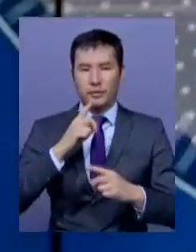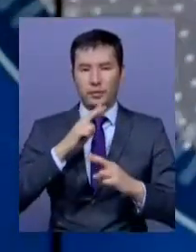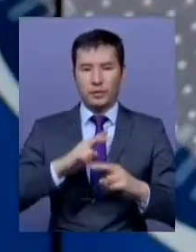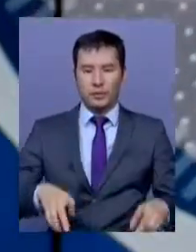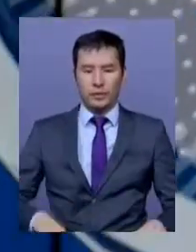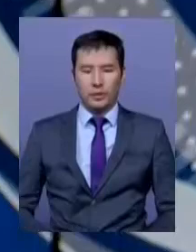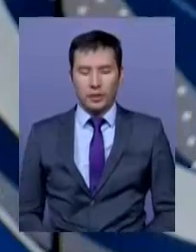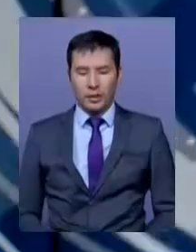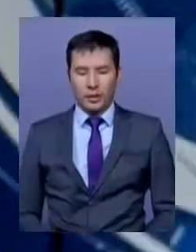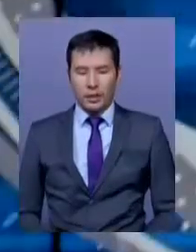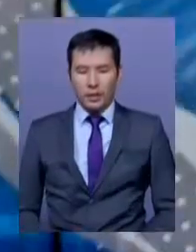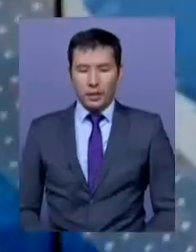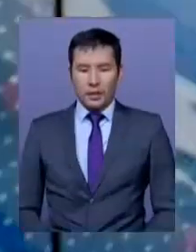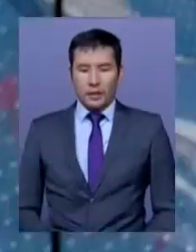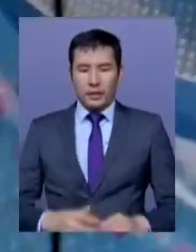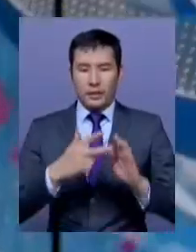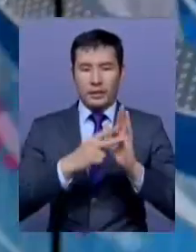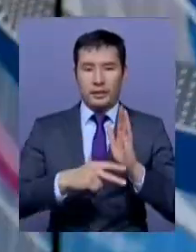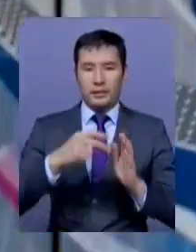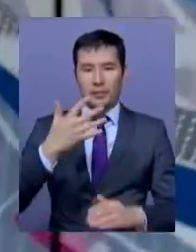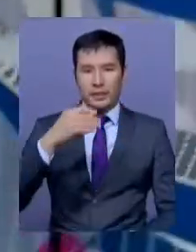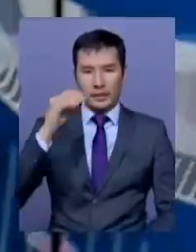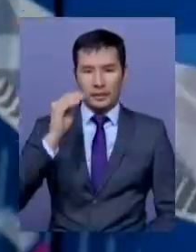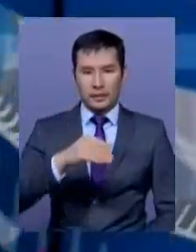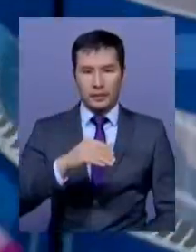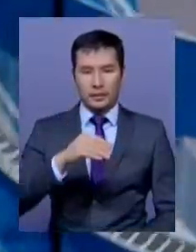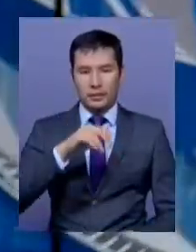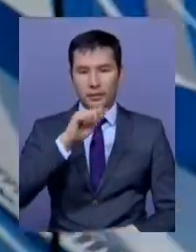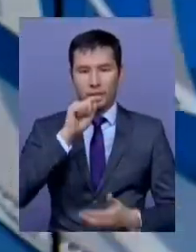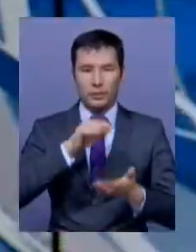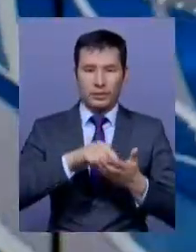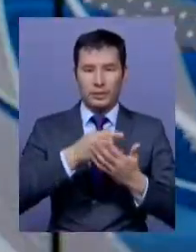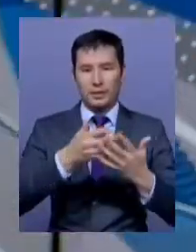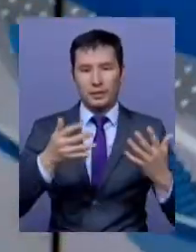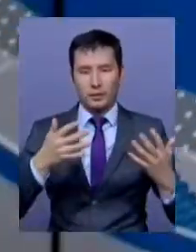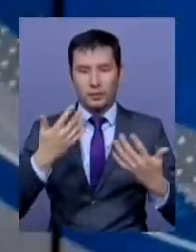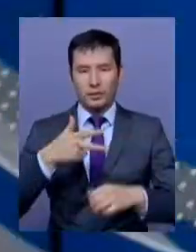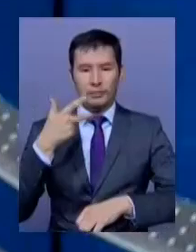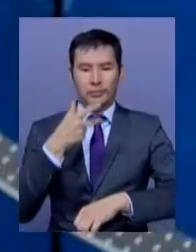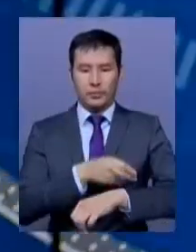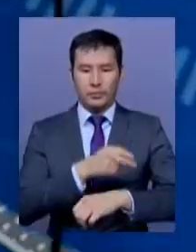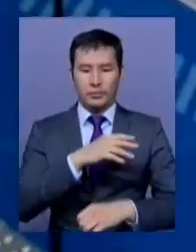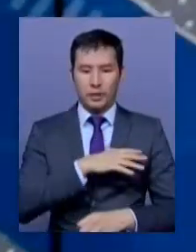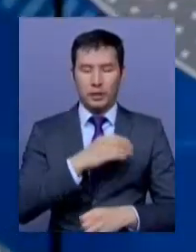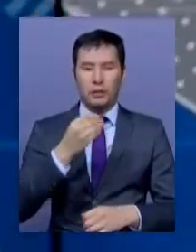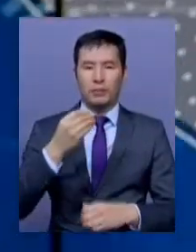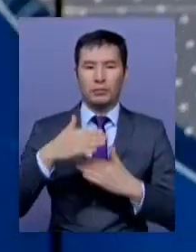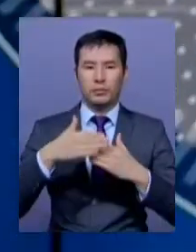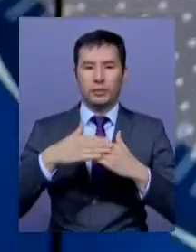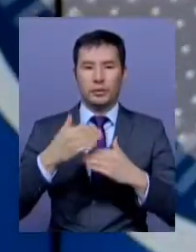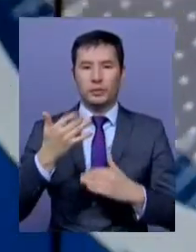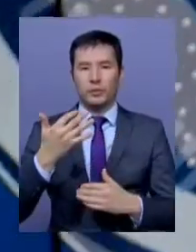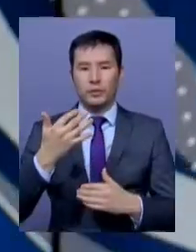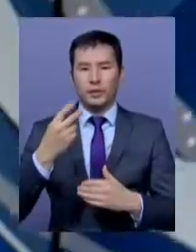Амандық Баталов көпірді салтанатты түрде ашты. Жаңа нысан қауіпсіздік мәселесін шешеме? Тұрғындардың пікірі қандай? Өмір Әнуарбек